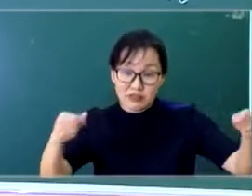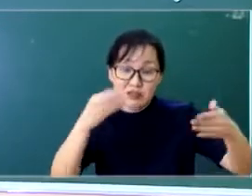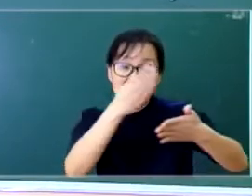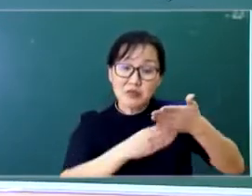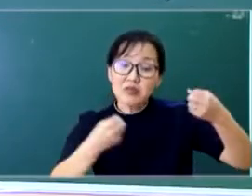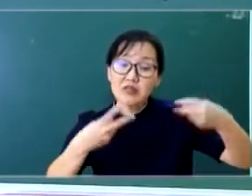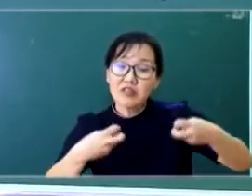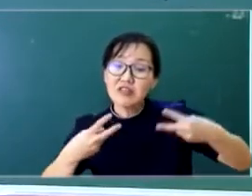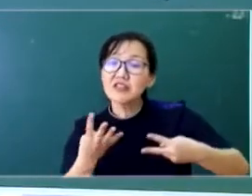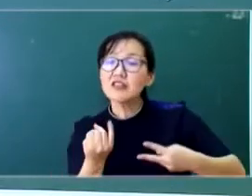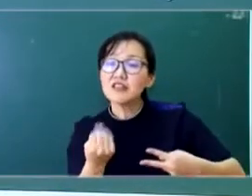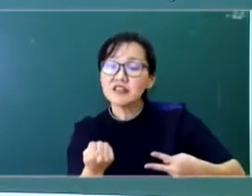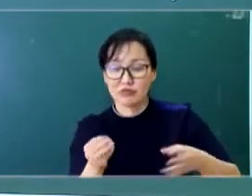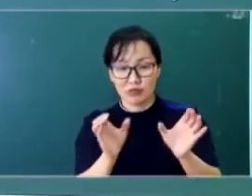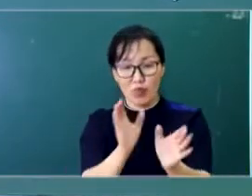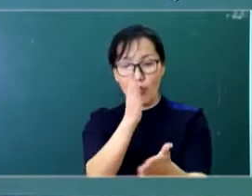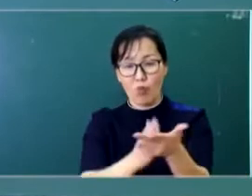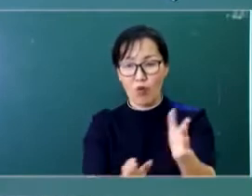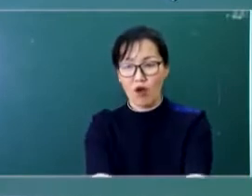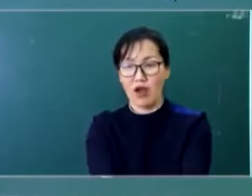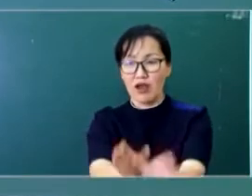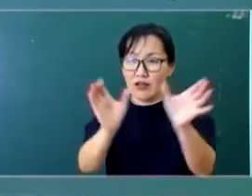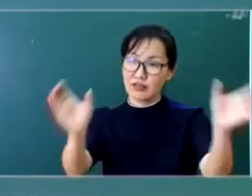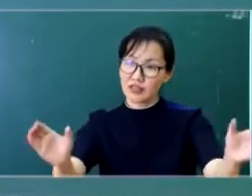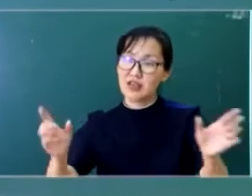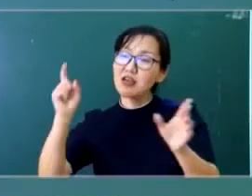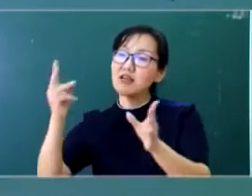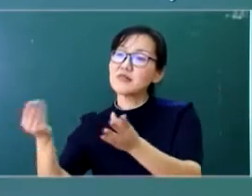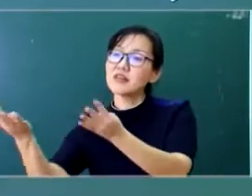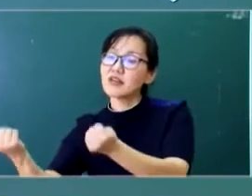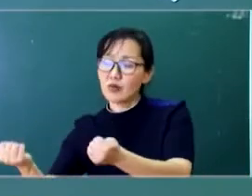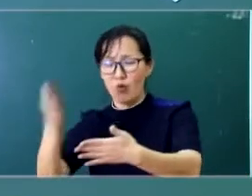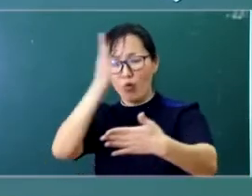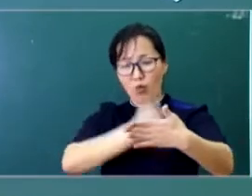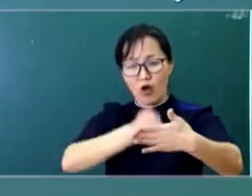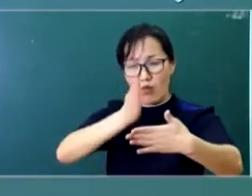тэнцүү хэсэг тувах учраас за багш нь ингээд 5 хуваач.